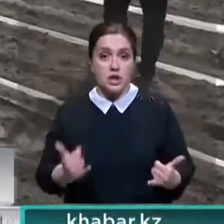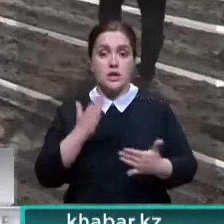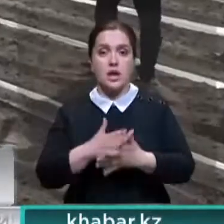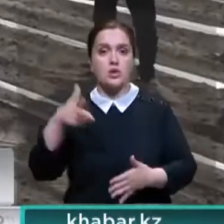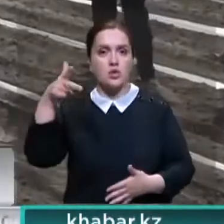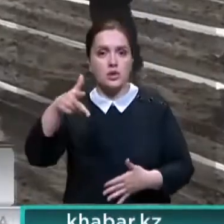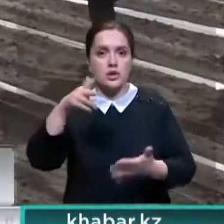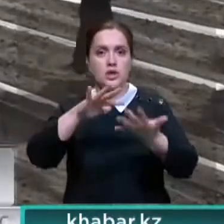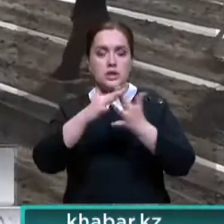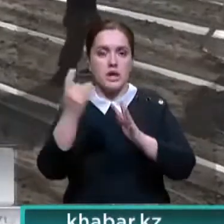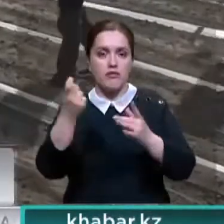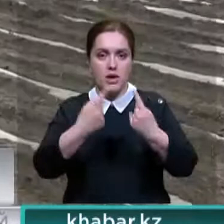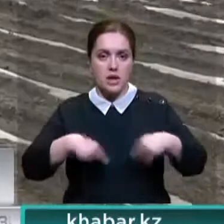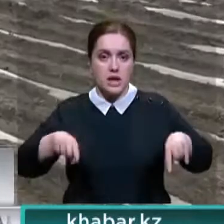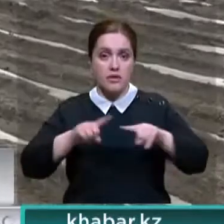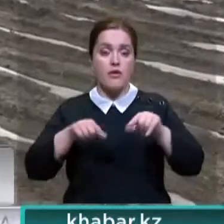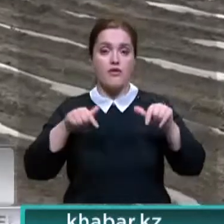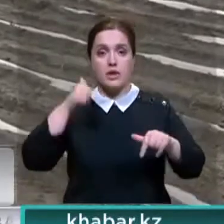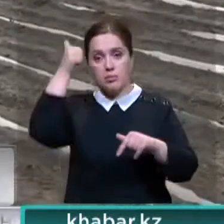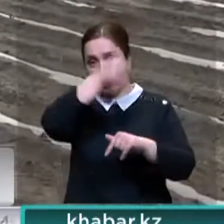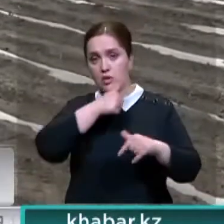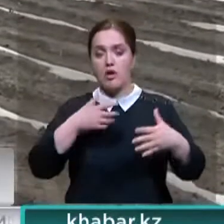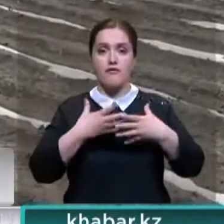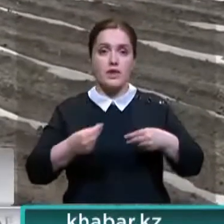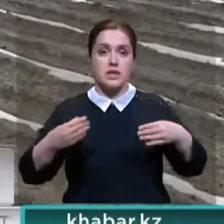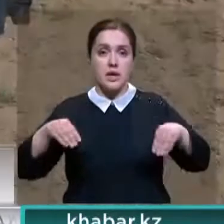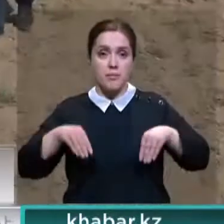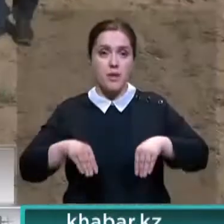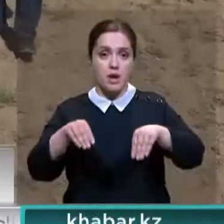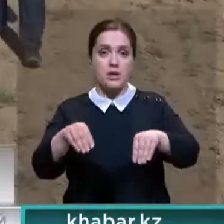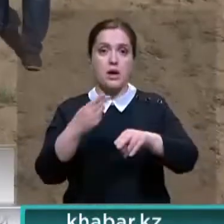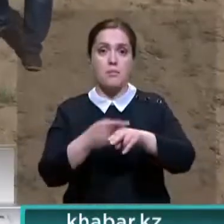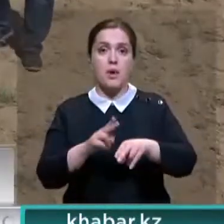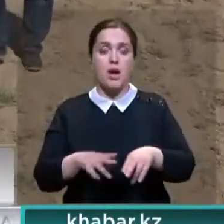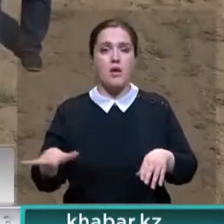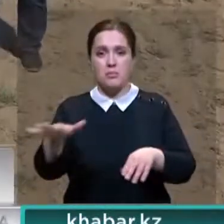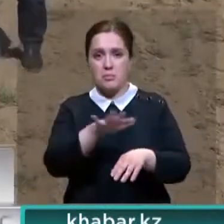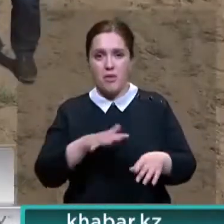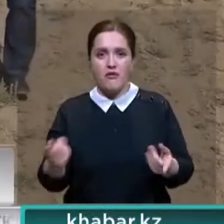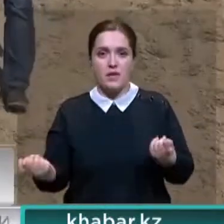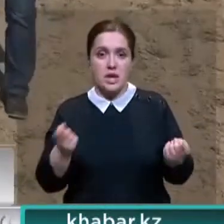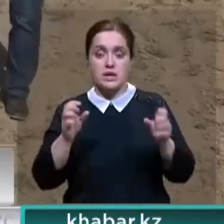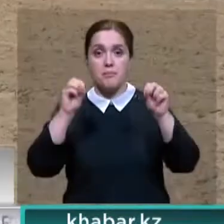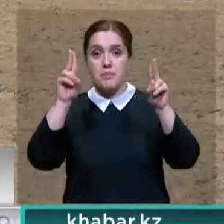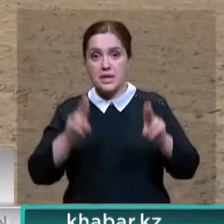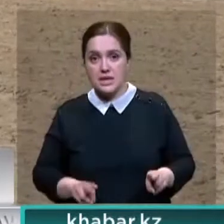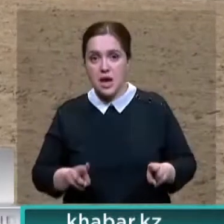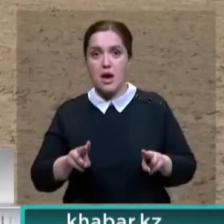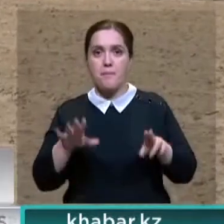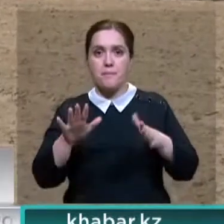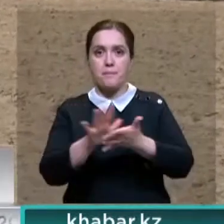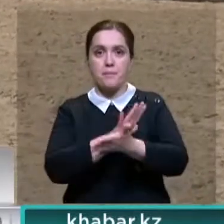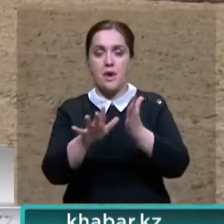больше трех тысяч крестьянских хозяйств в этом году на весенние полевые работы территориальные власти по специальной квоте отобрали